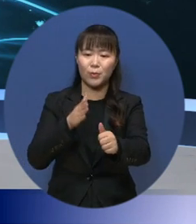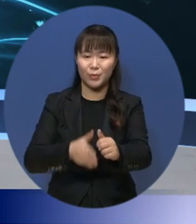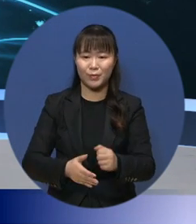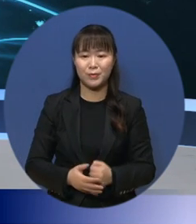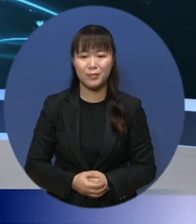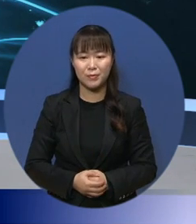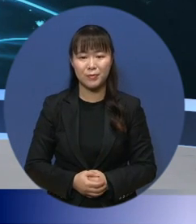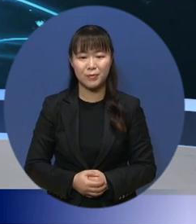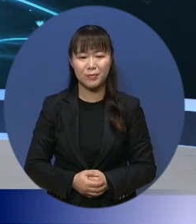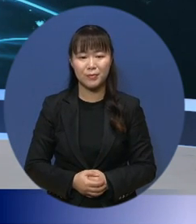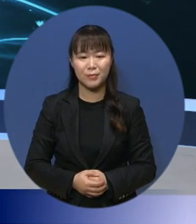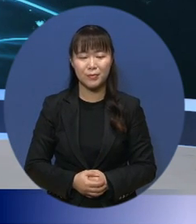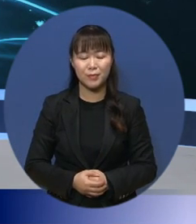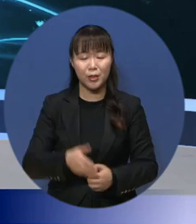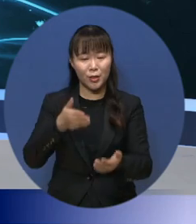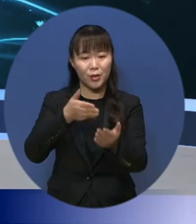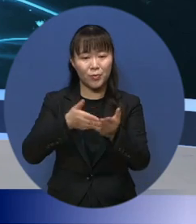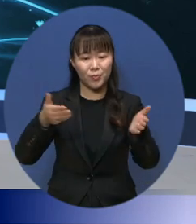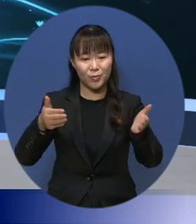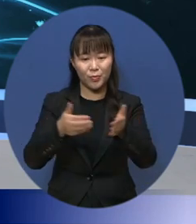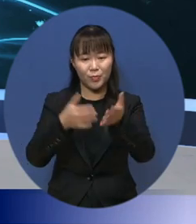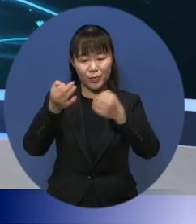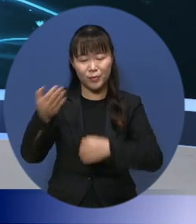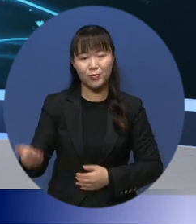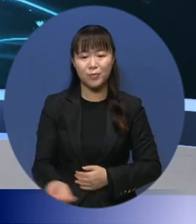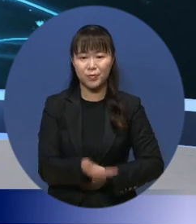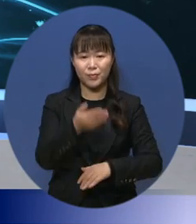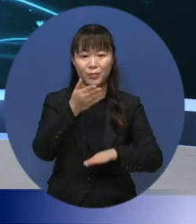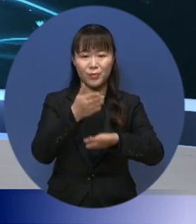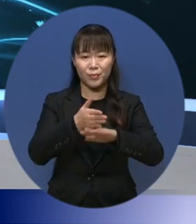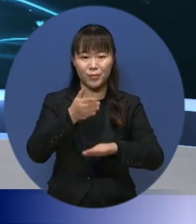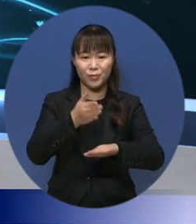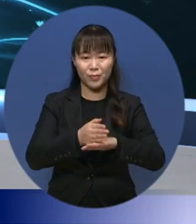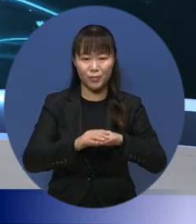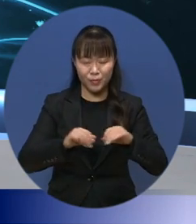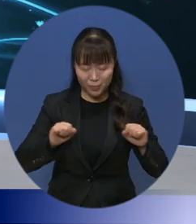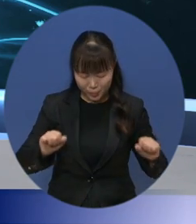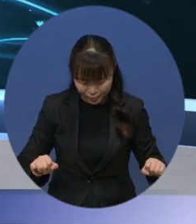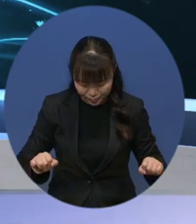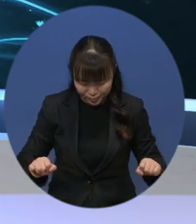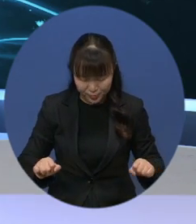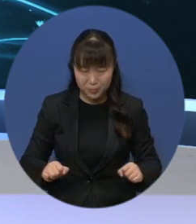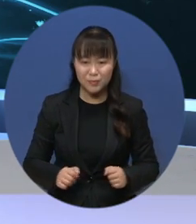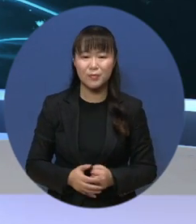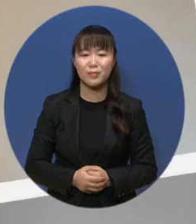부탁드립니다. 이상 복지TV 뉴스를 마칩니다. 시청해주신 여러분 고맙습니다.